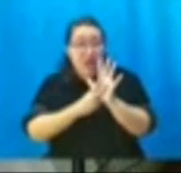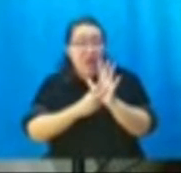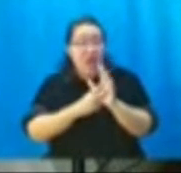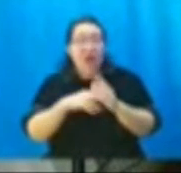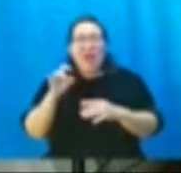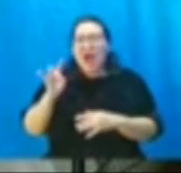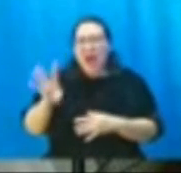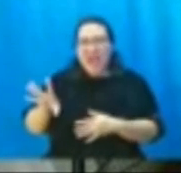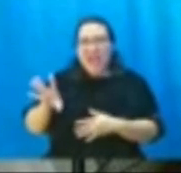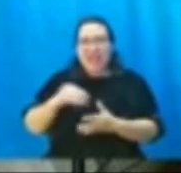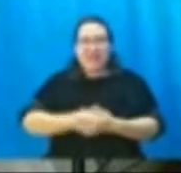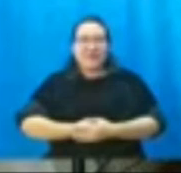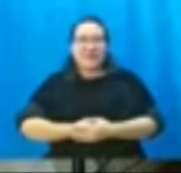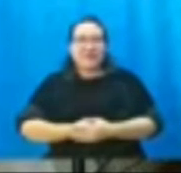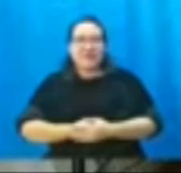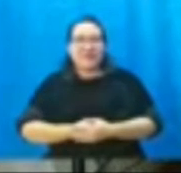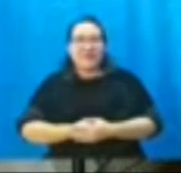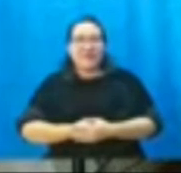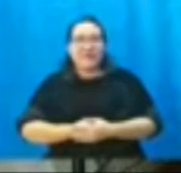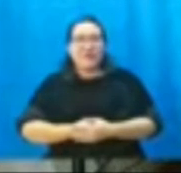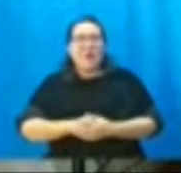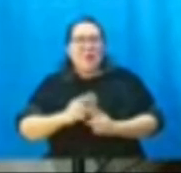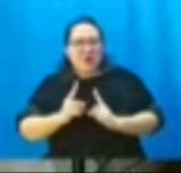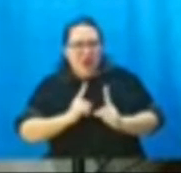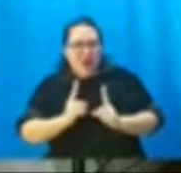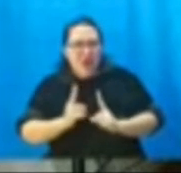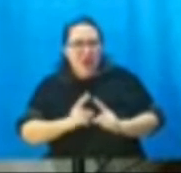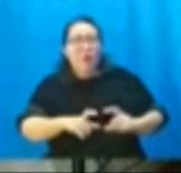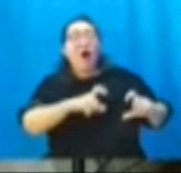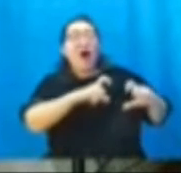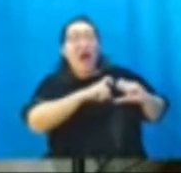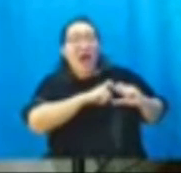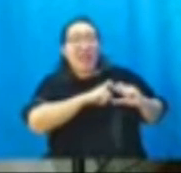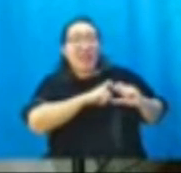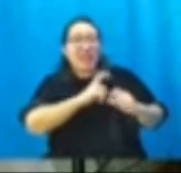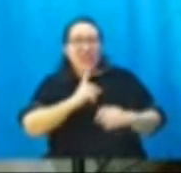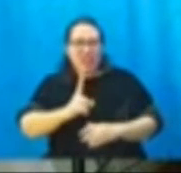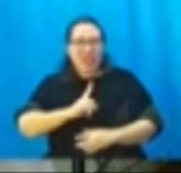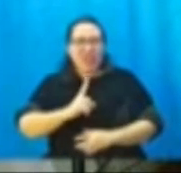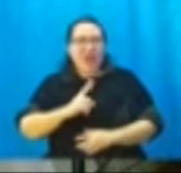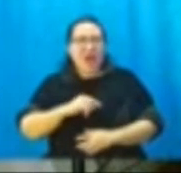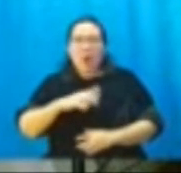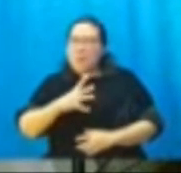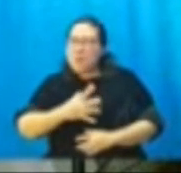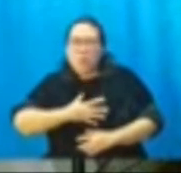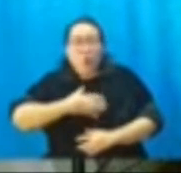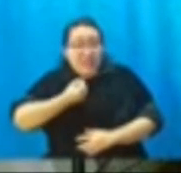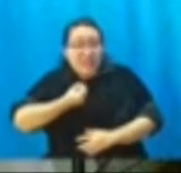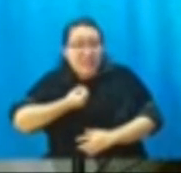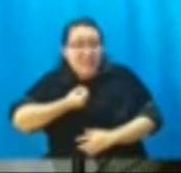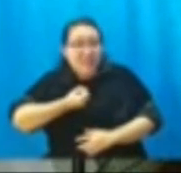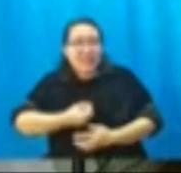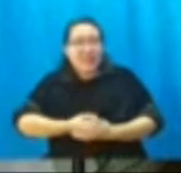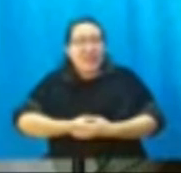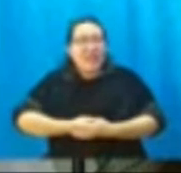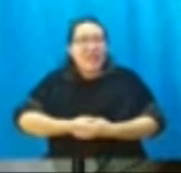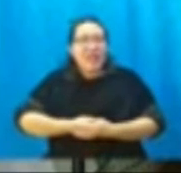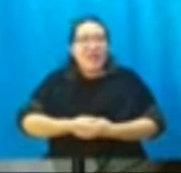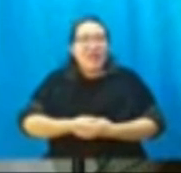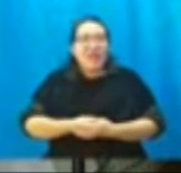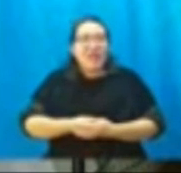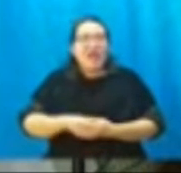Hai selama hati dipuaskan memang cukup menggabung Kepuh didalam hidupnya Hai